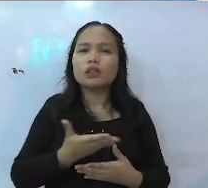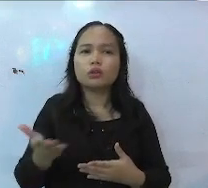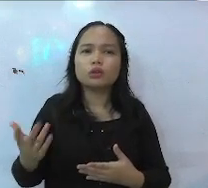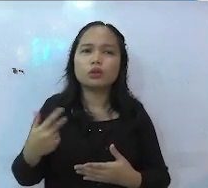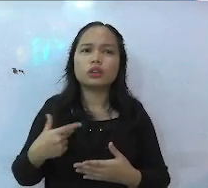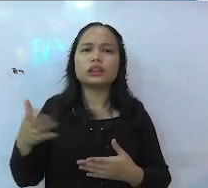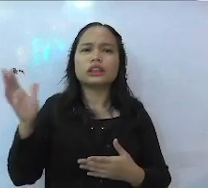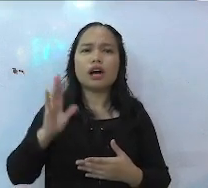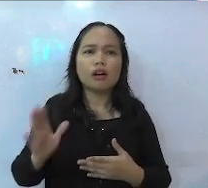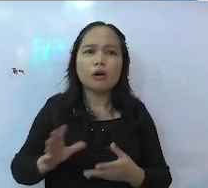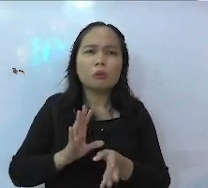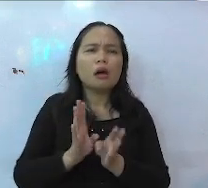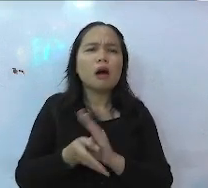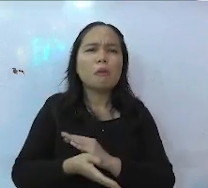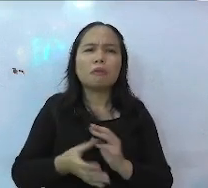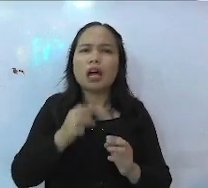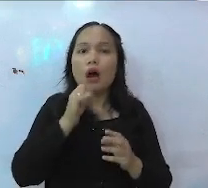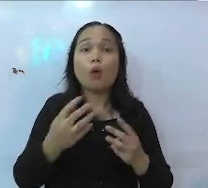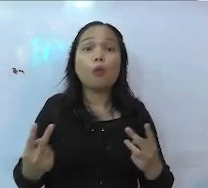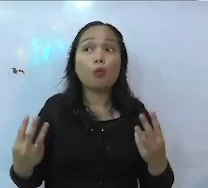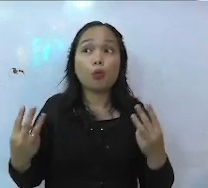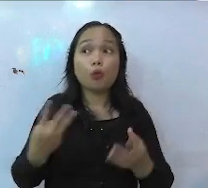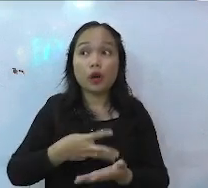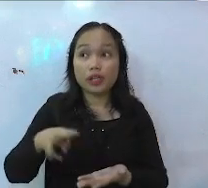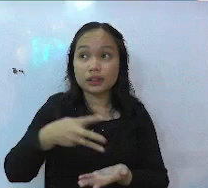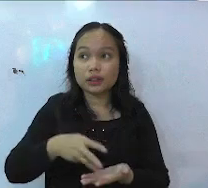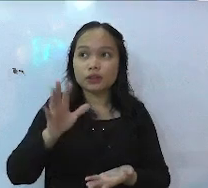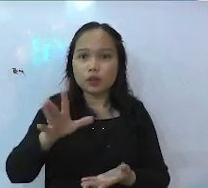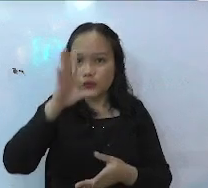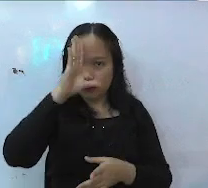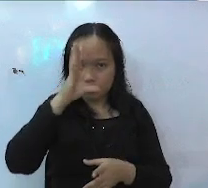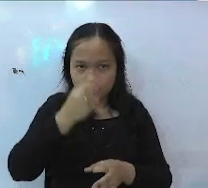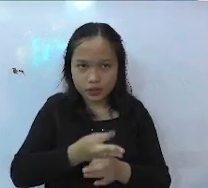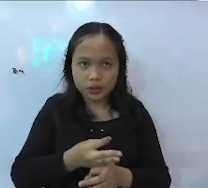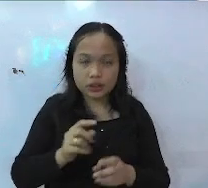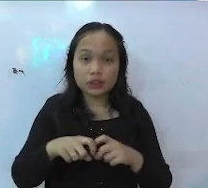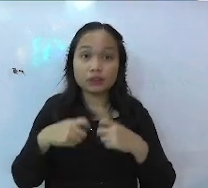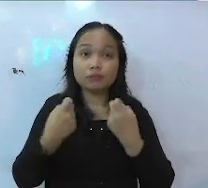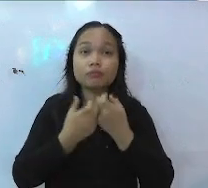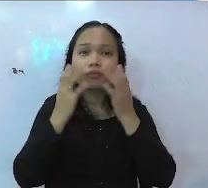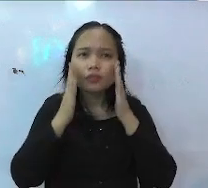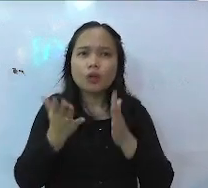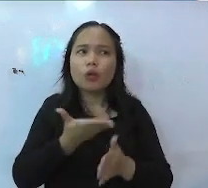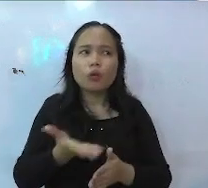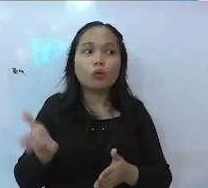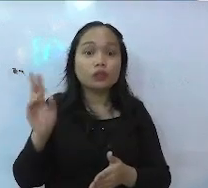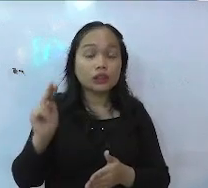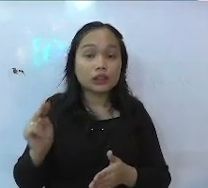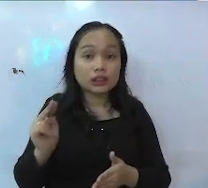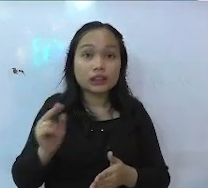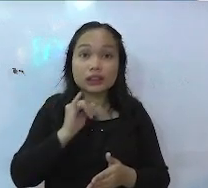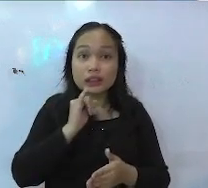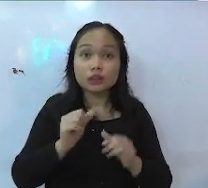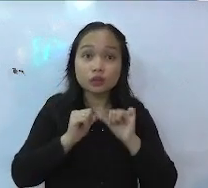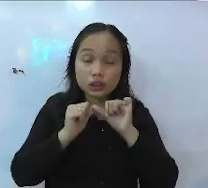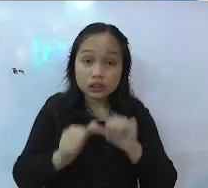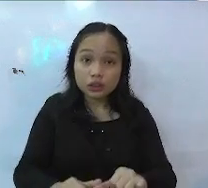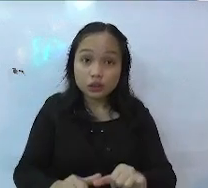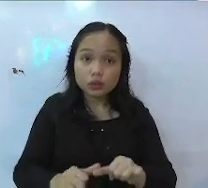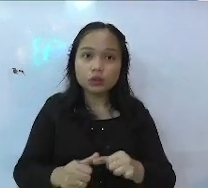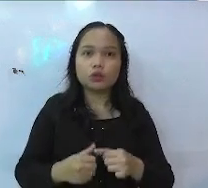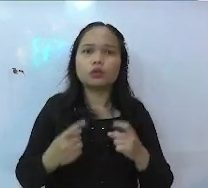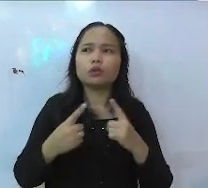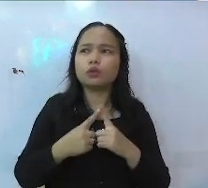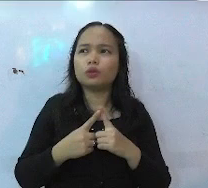mapapawalang kwenta yung iyong paninindigan team Focus ang kailangan niyo ay magpatuloy na maging stead